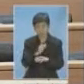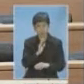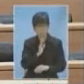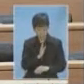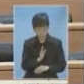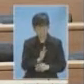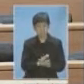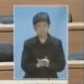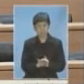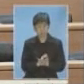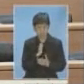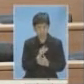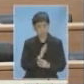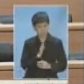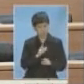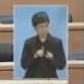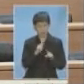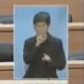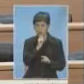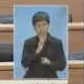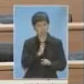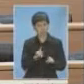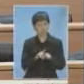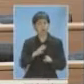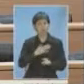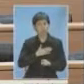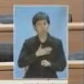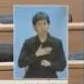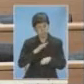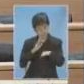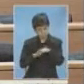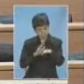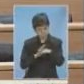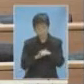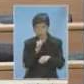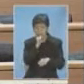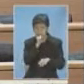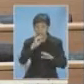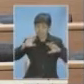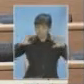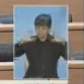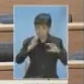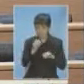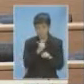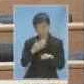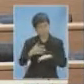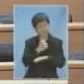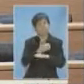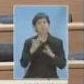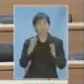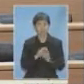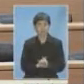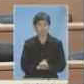ลางผมว่าโฆษกซึ่งเป็นตัวแทนก็ต้องเป็นกลางผมต้องขอติงโฆษกของท่านจริงๆครับว่าโฆษกของท่านเล่นการเมืองมากเกิน